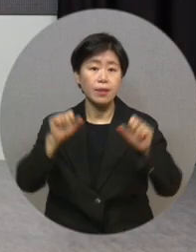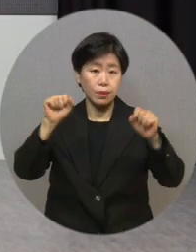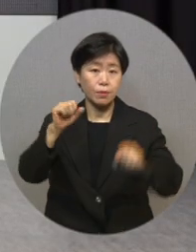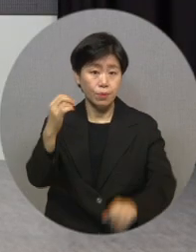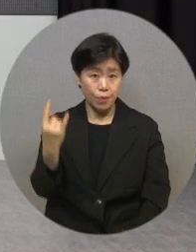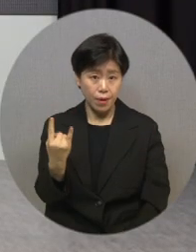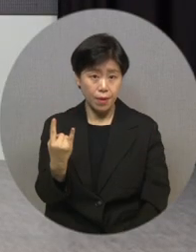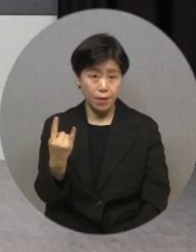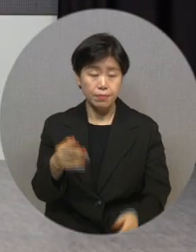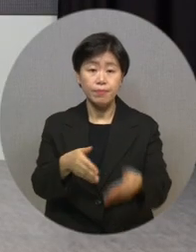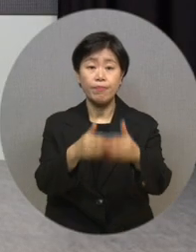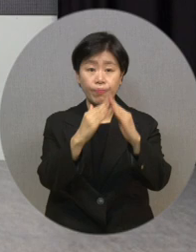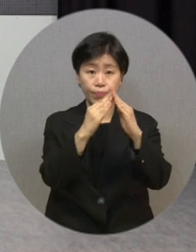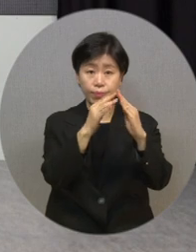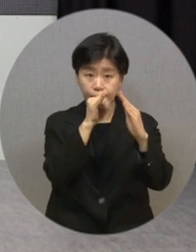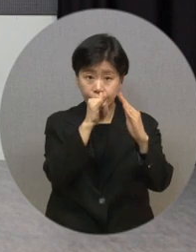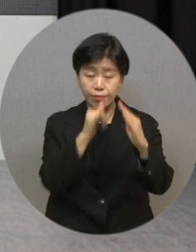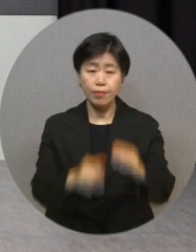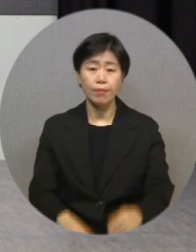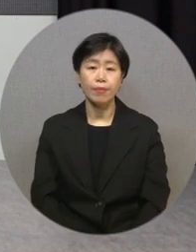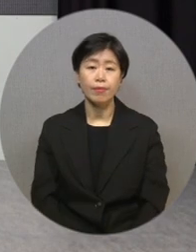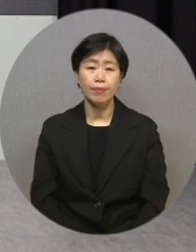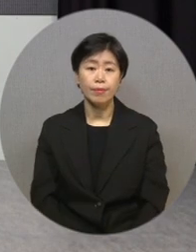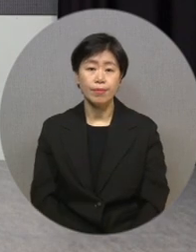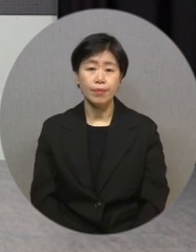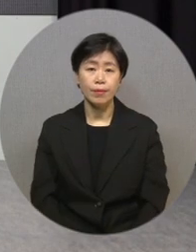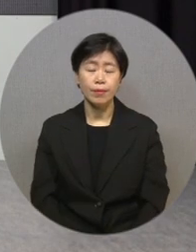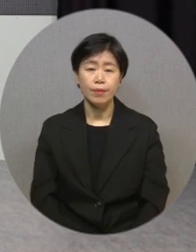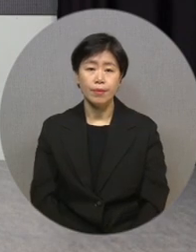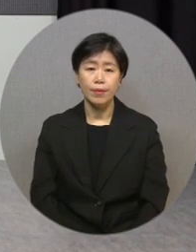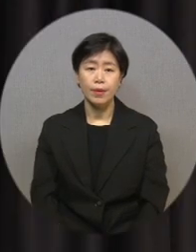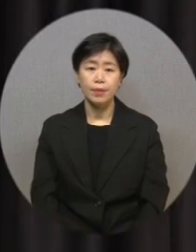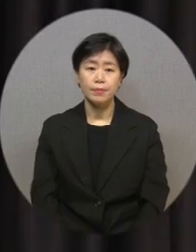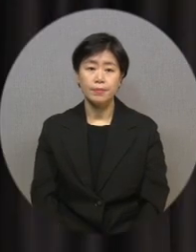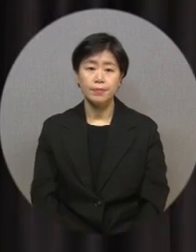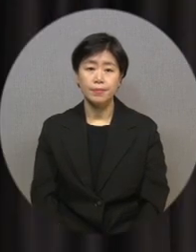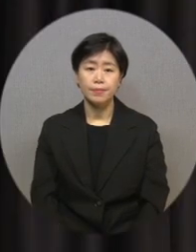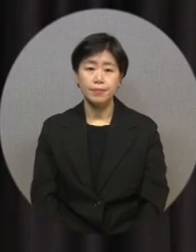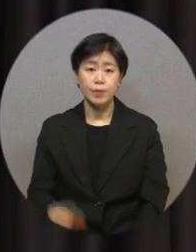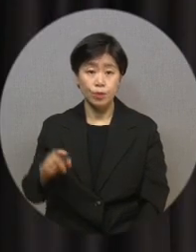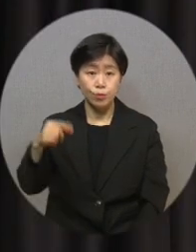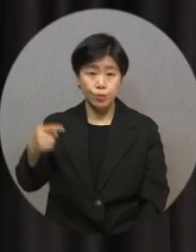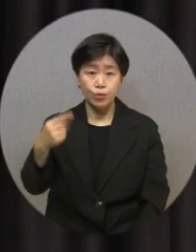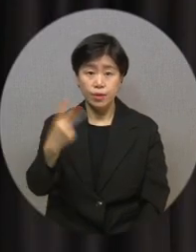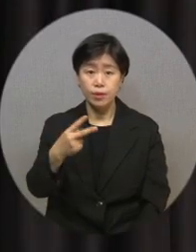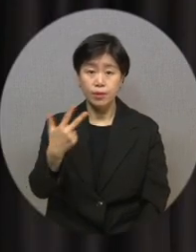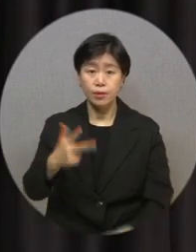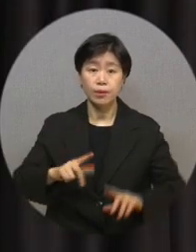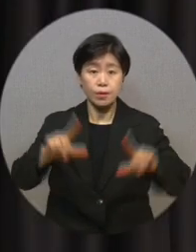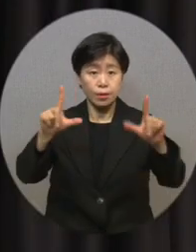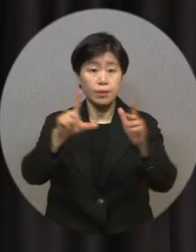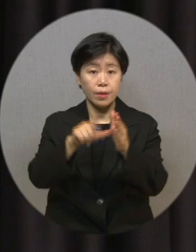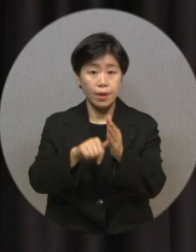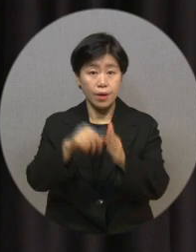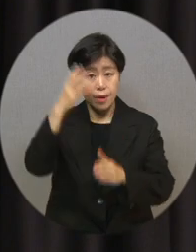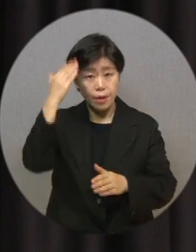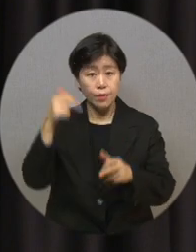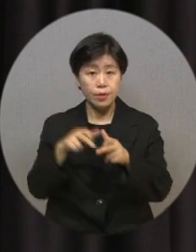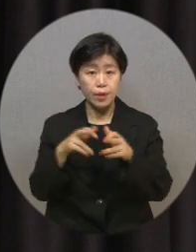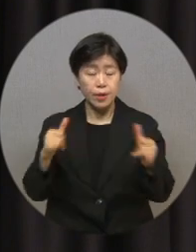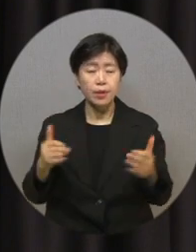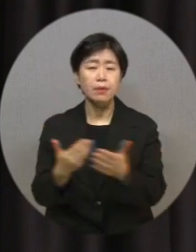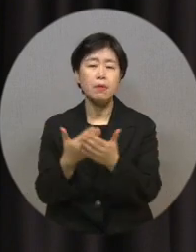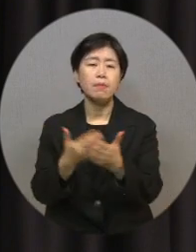일부가 부처 간의 협의로 인해서 문으로 넘어가고 그러면서 2007년도에 한국장애인 개발